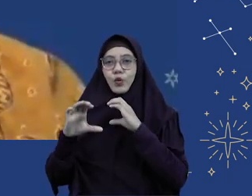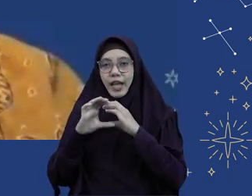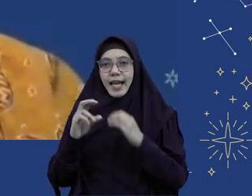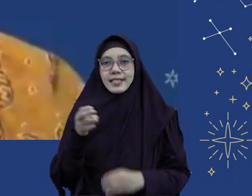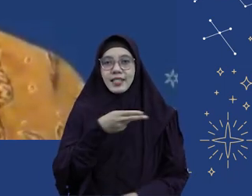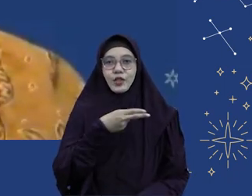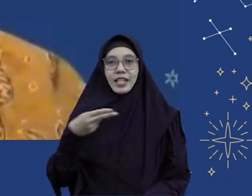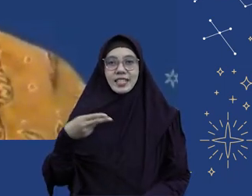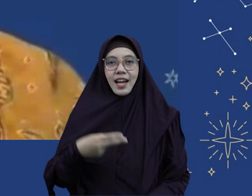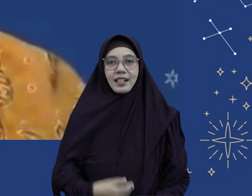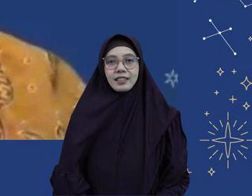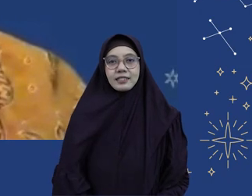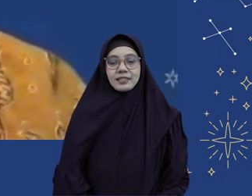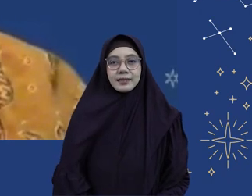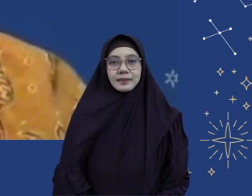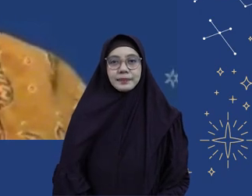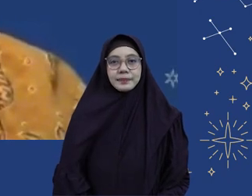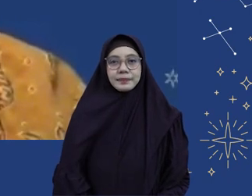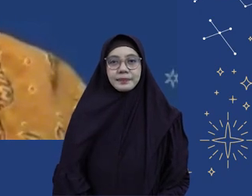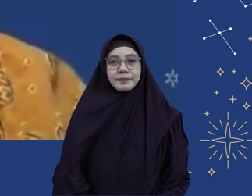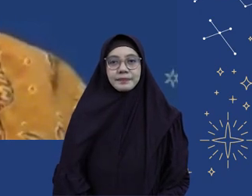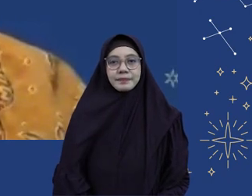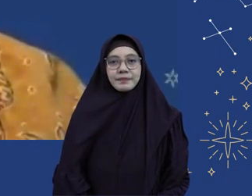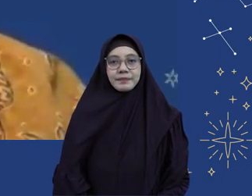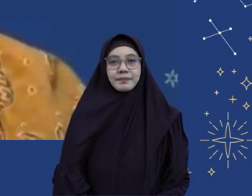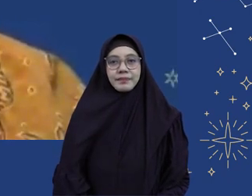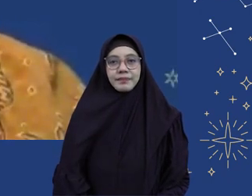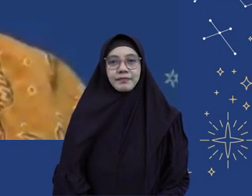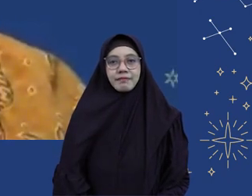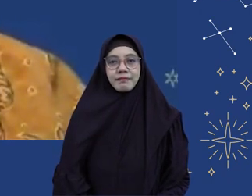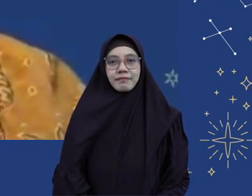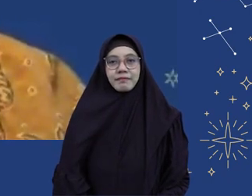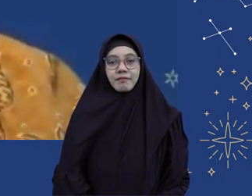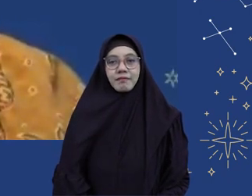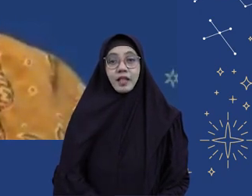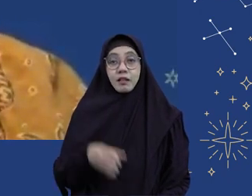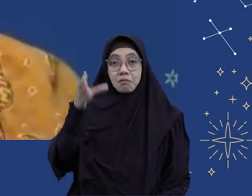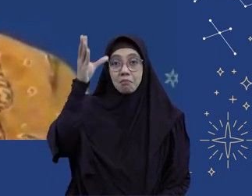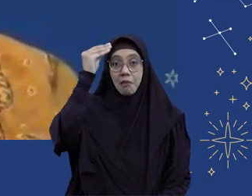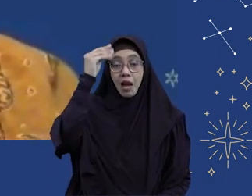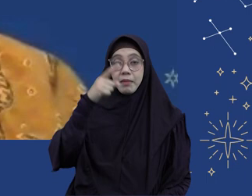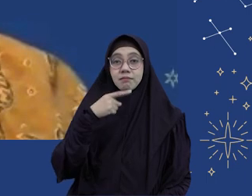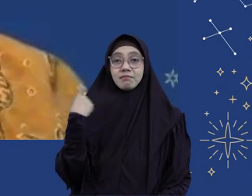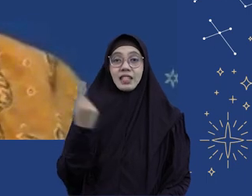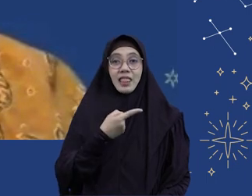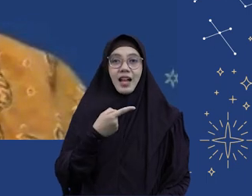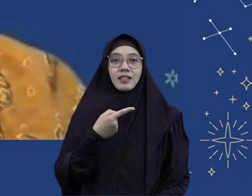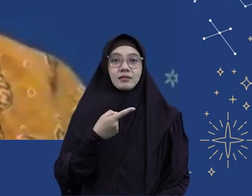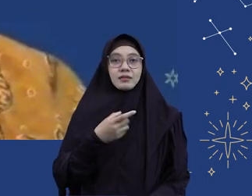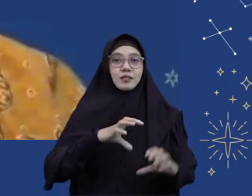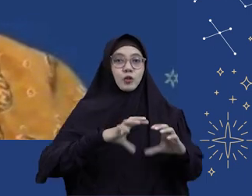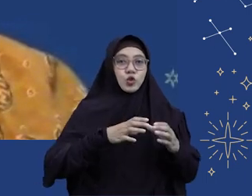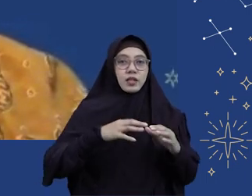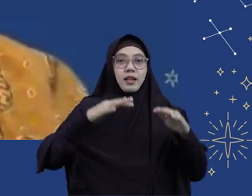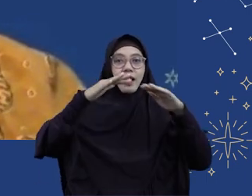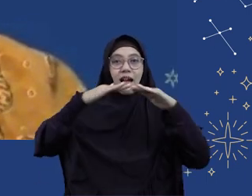Indonesia Oleh karena itu tentu saja pemahaman kita terhadap industri ruang